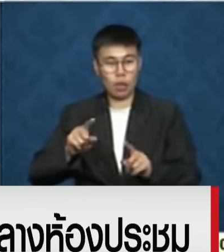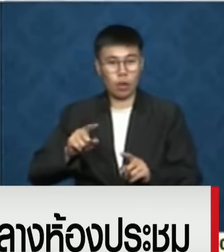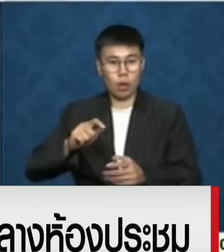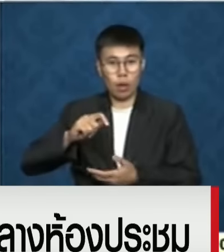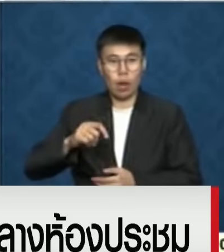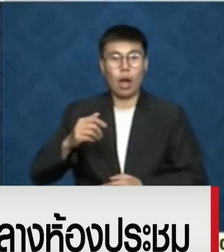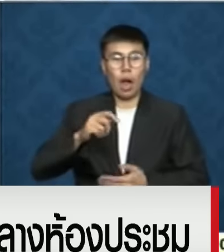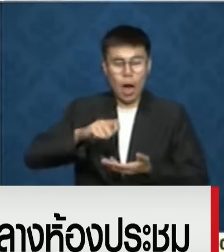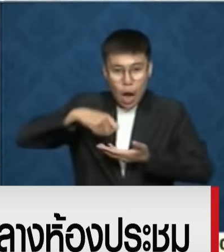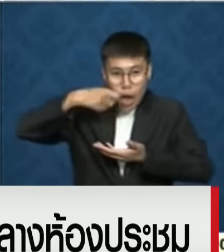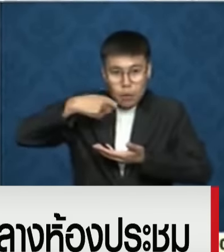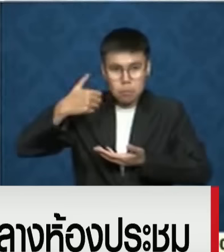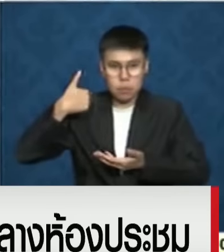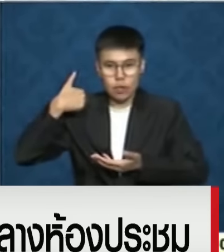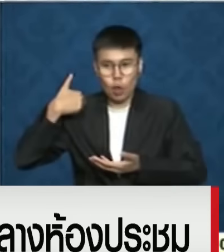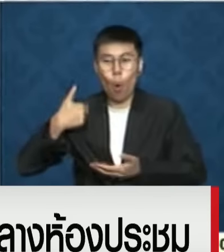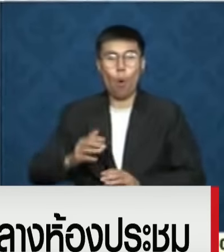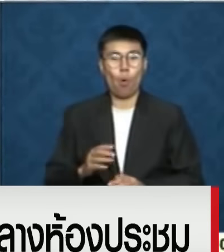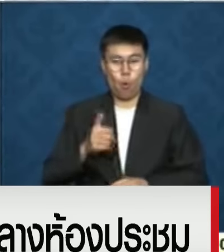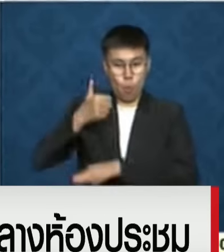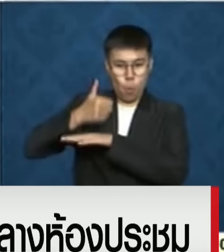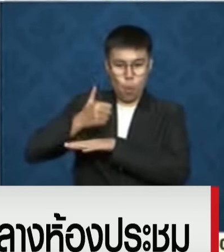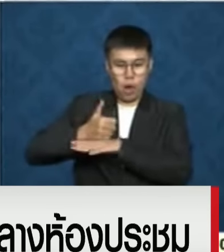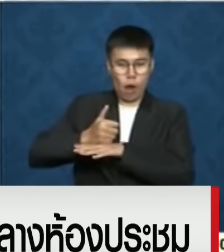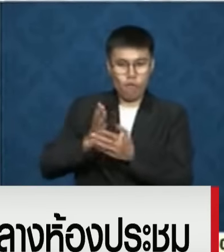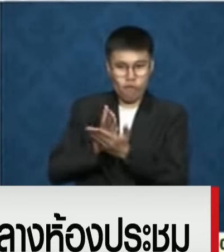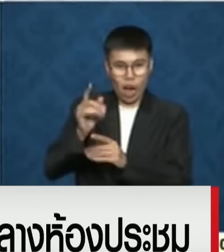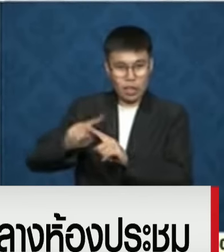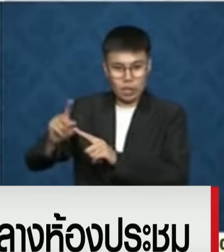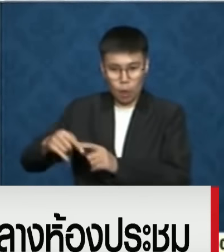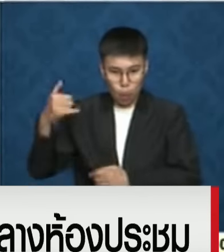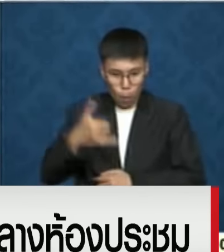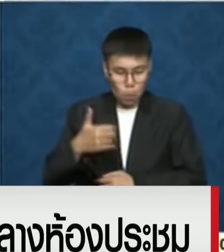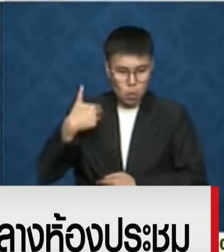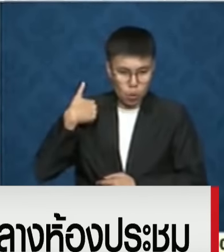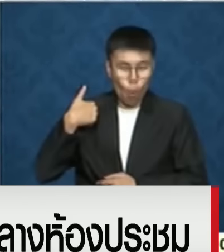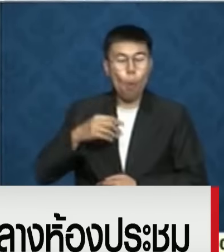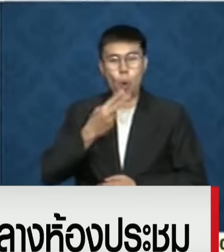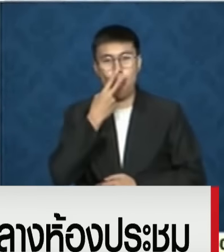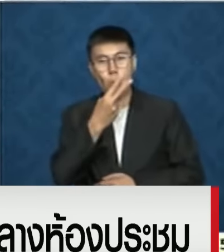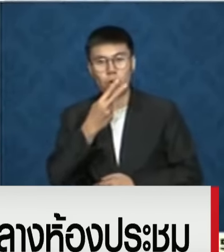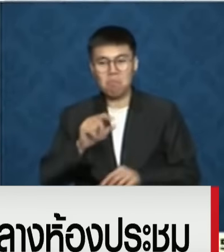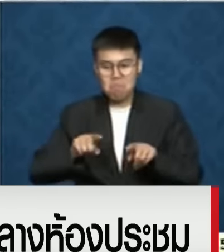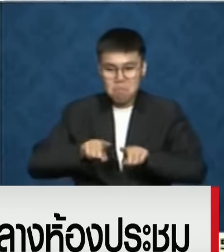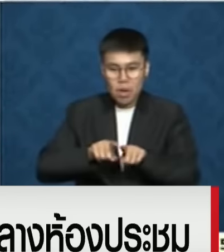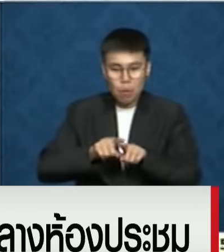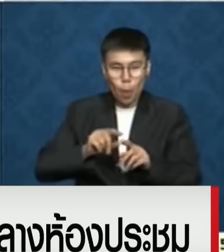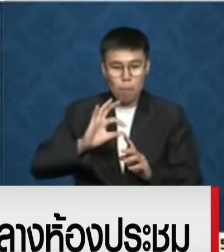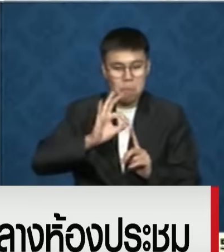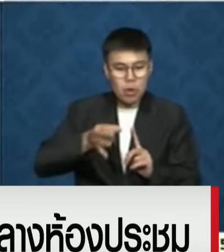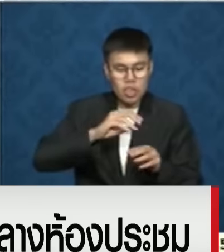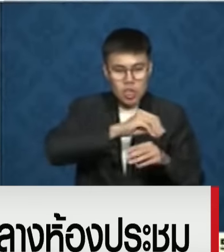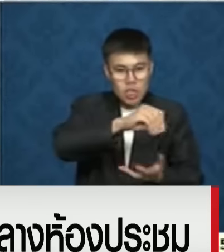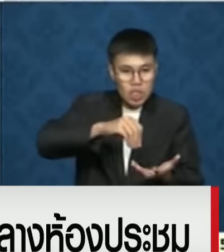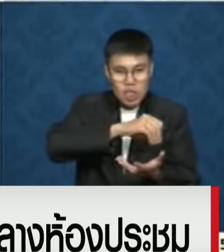บัญชาทำผิดเรื่องการคุกคามทางเพศรัฐมนตรีช่วยสุรศักดิ์ก็พยักหน้ารับก็ราบลื่นอีกปรากฏว่าเริ่มมี